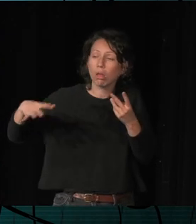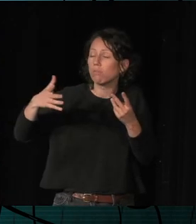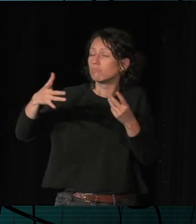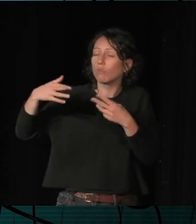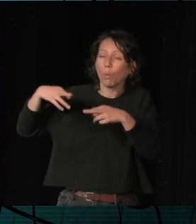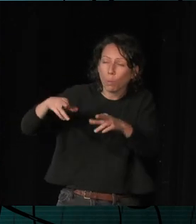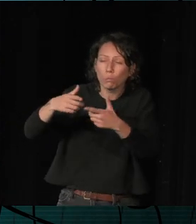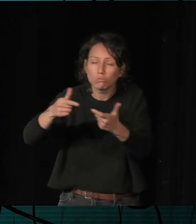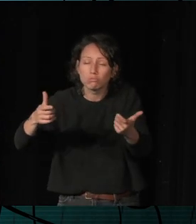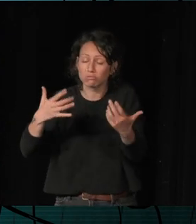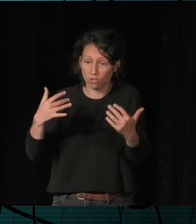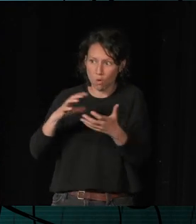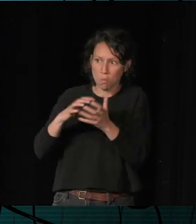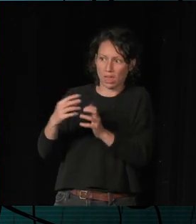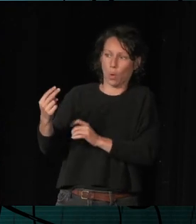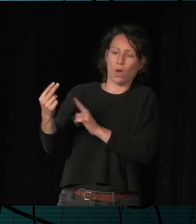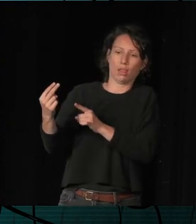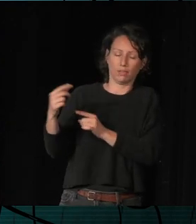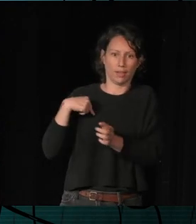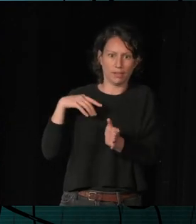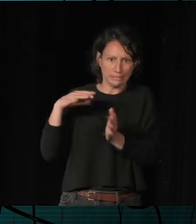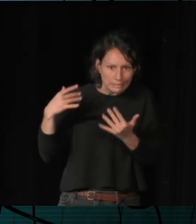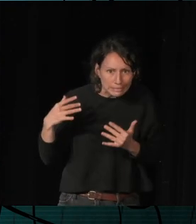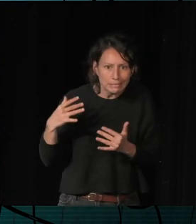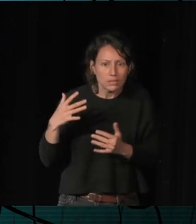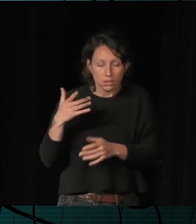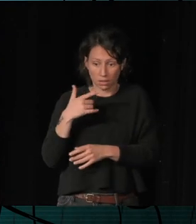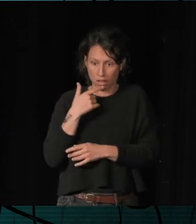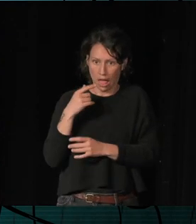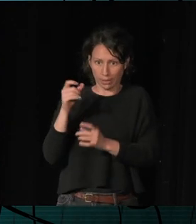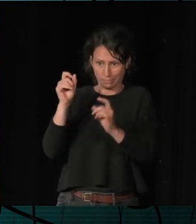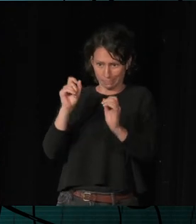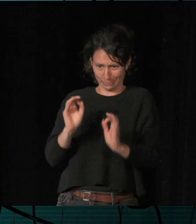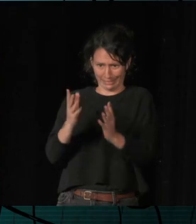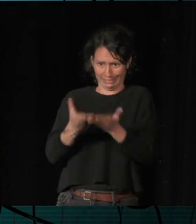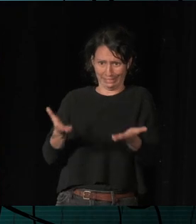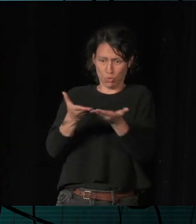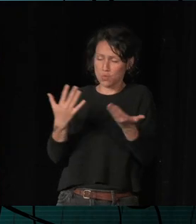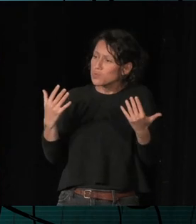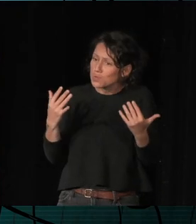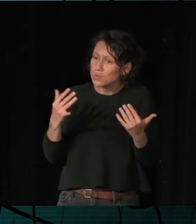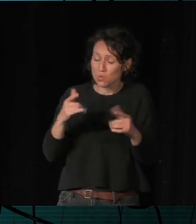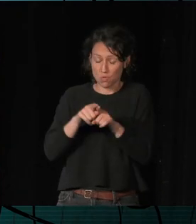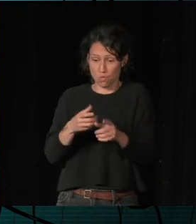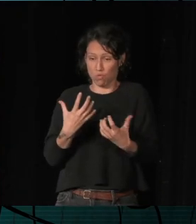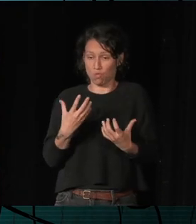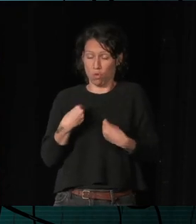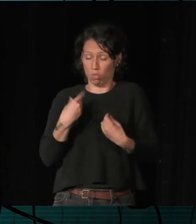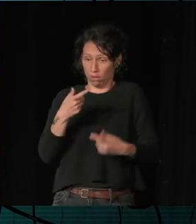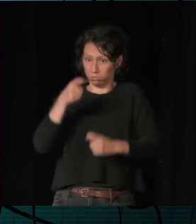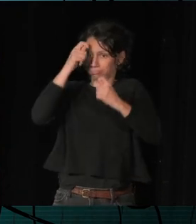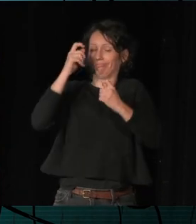pour rentrer en résonance, il y a de nombreux jeux qui sont rentrés en résonance avec moi, en tout cas avec mon histoire, et celui-ci en fait partie du coup par